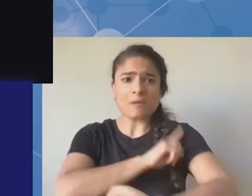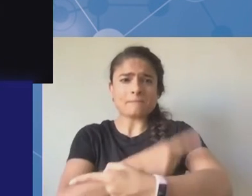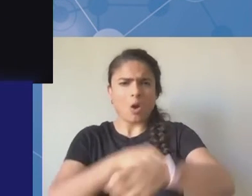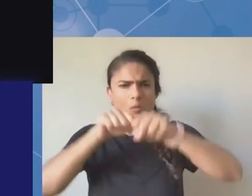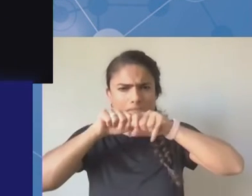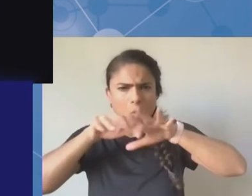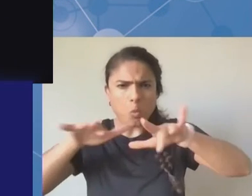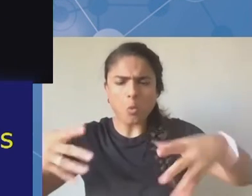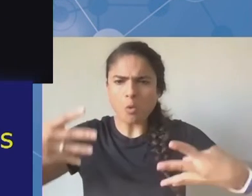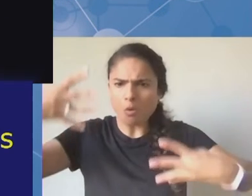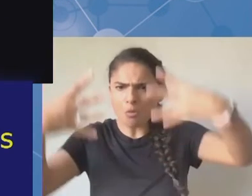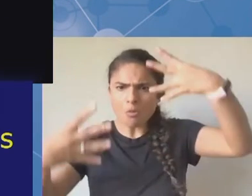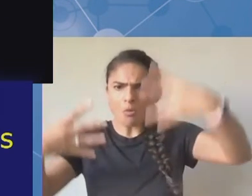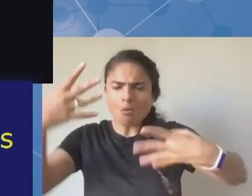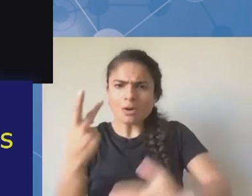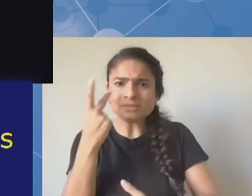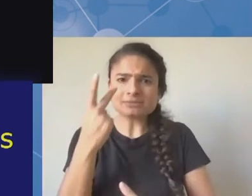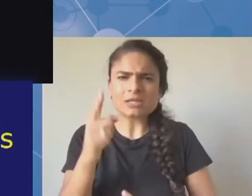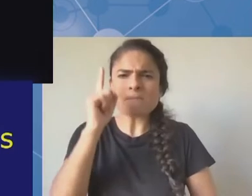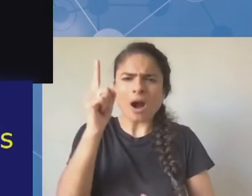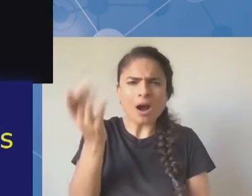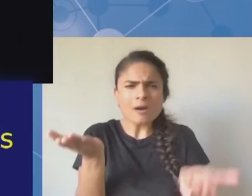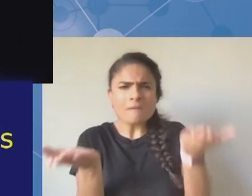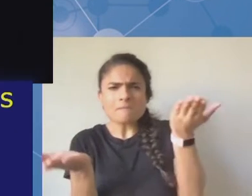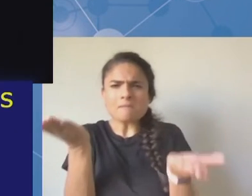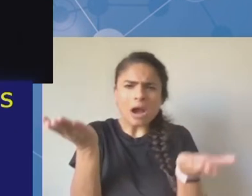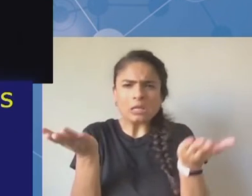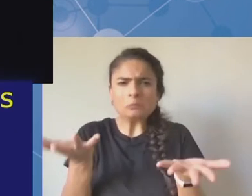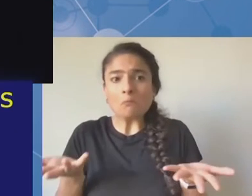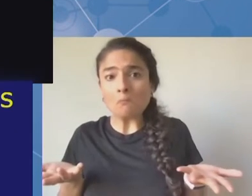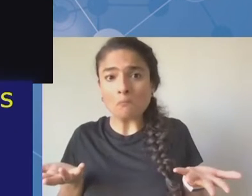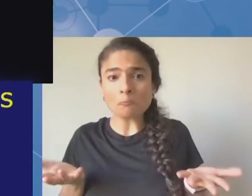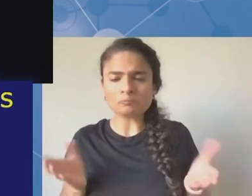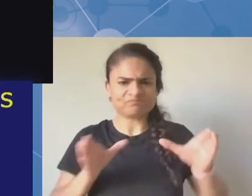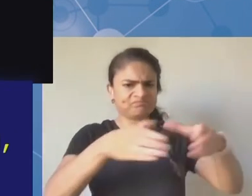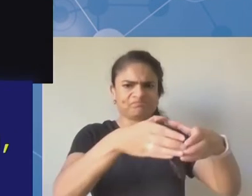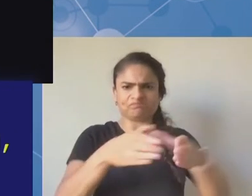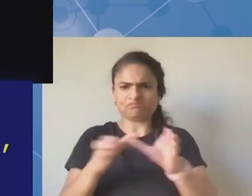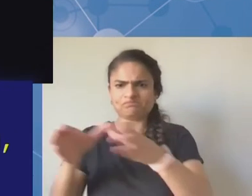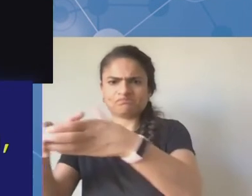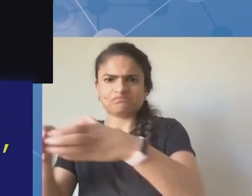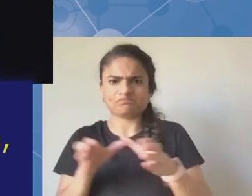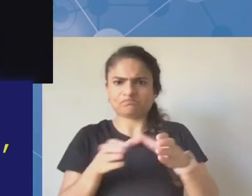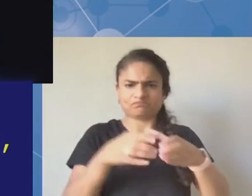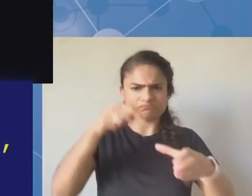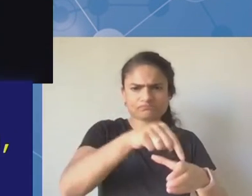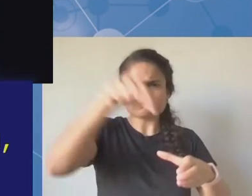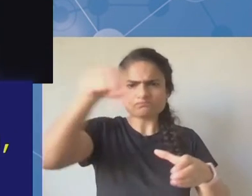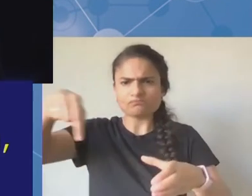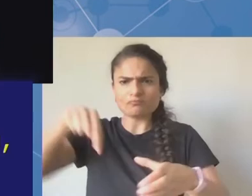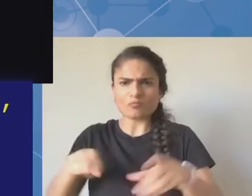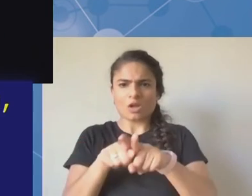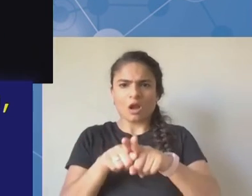еще интернет не вполне открыт, не вполне демократичен. И мы хотим формировать политики,